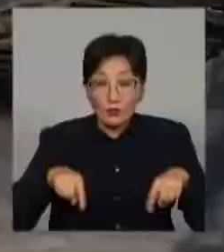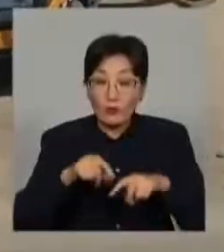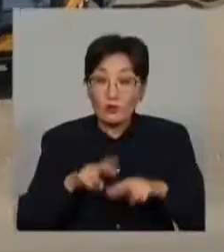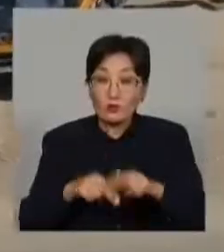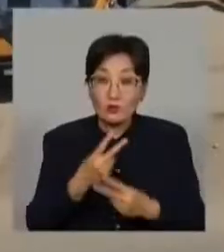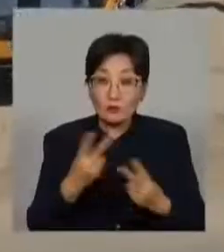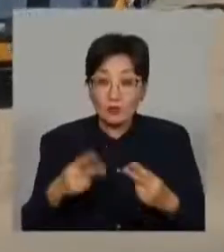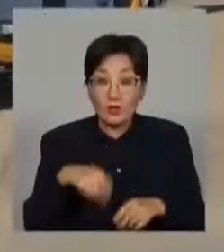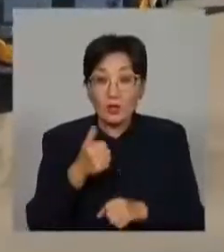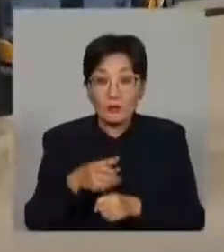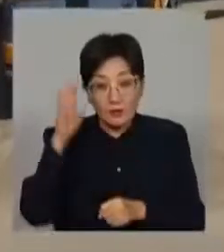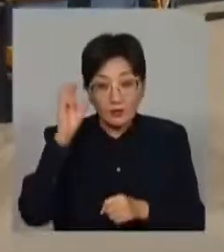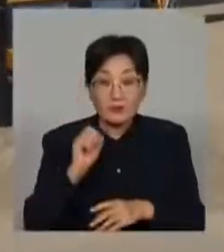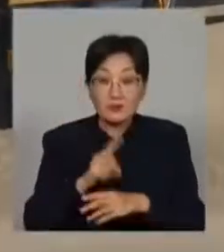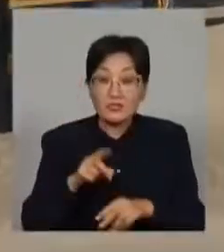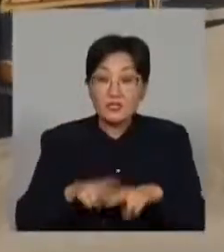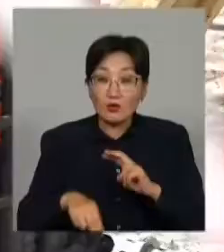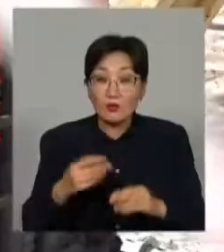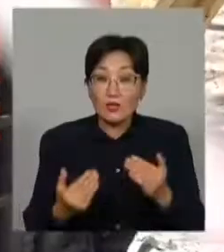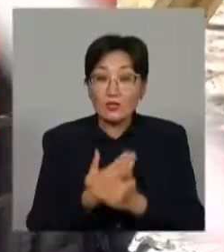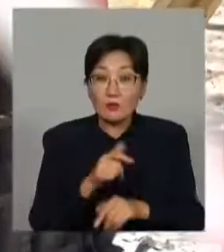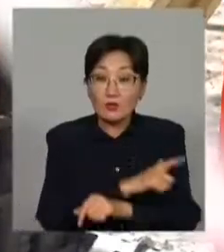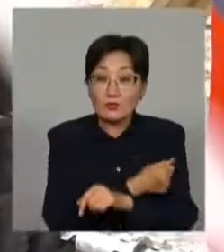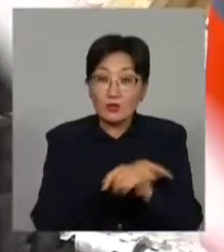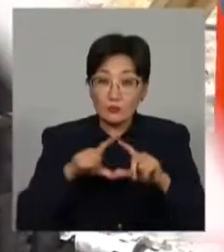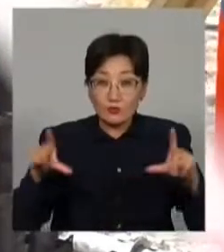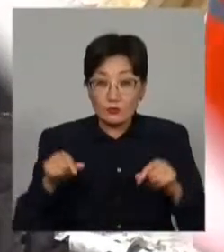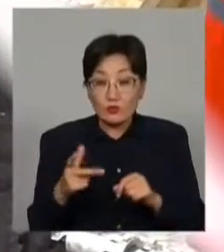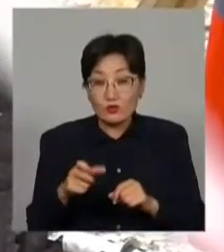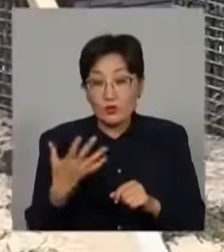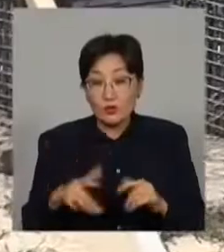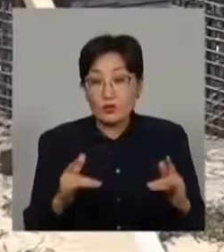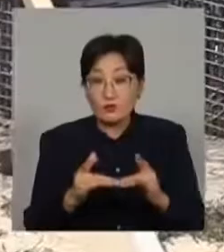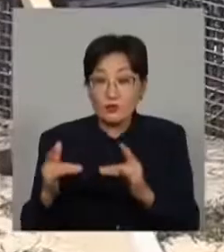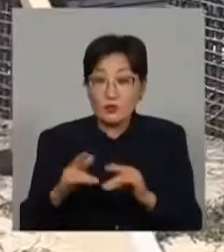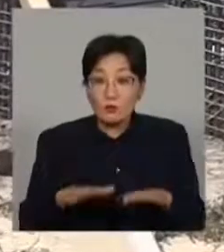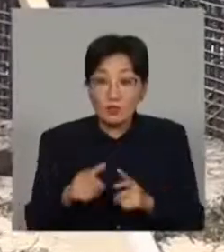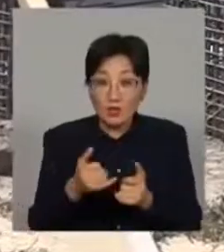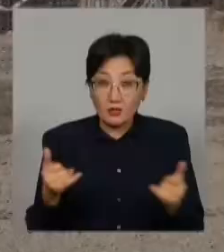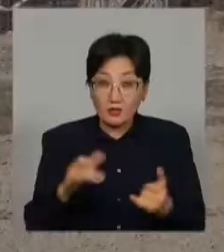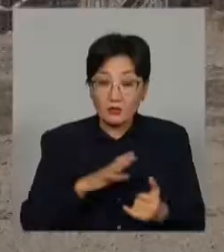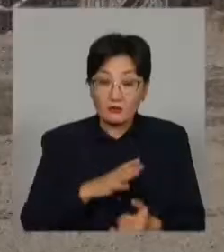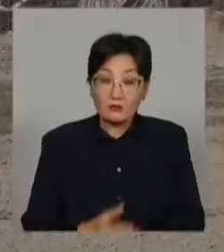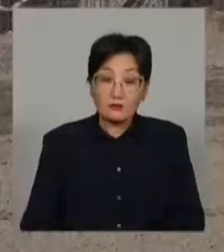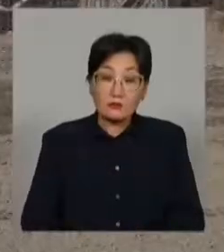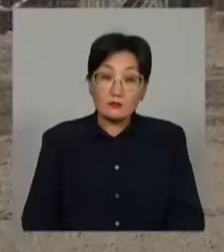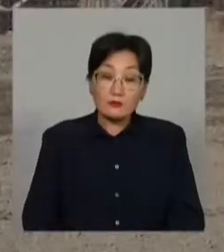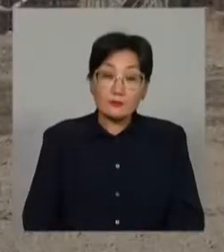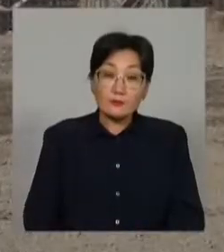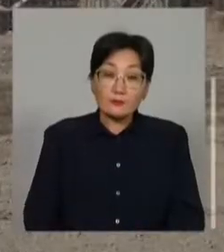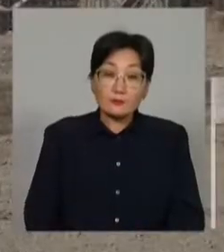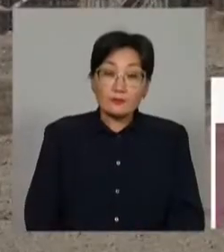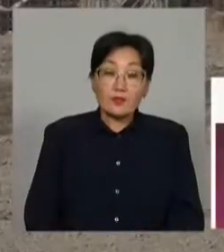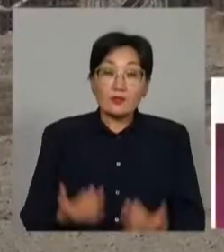құрылысын көрді. Елбасы тапсырмасымен салынып жатқан жаңа медициналық мекеме 350 төсек орынға арналған. На данный момент ведется